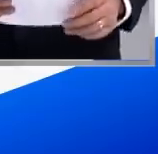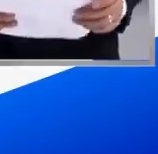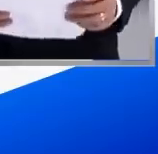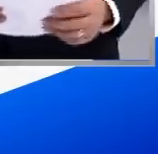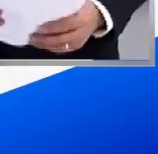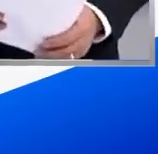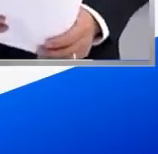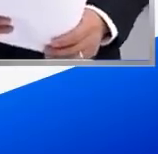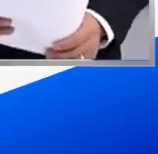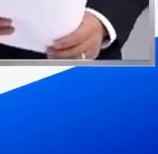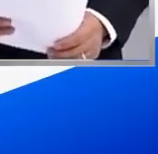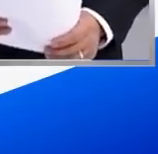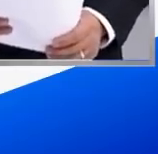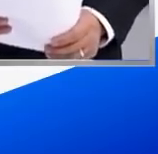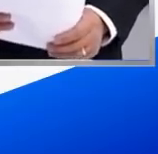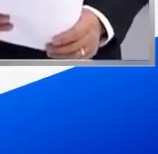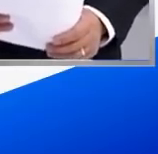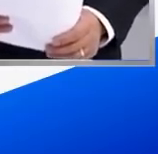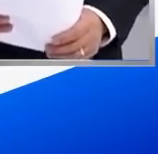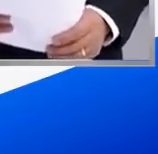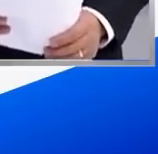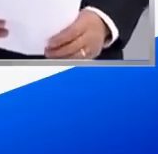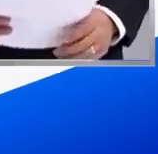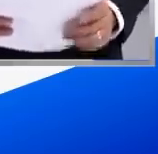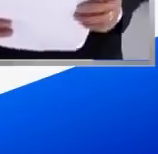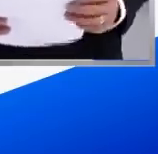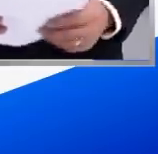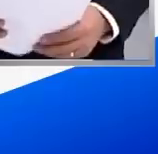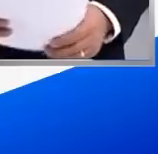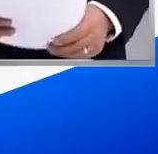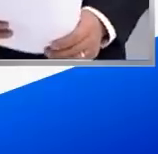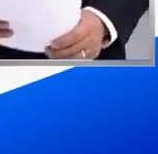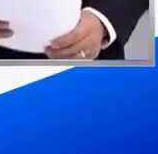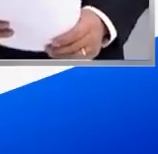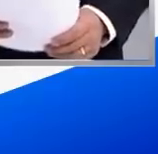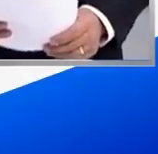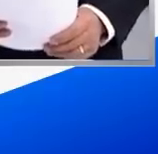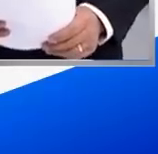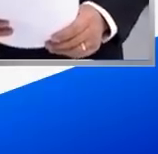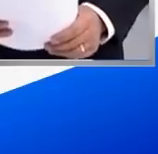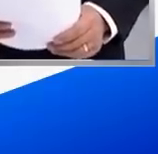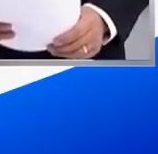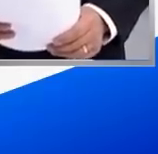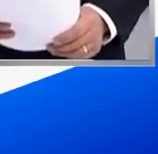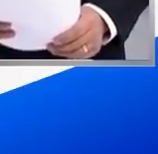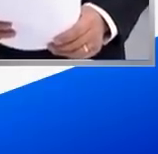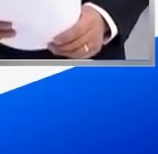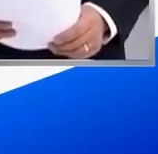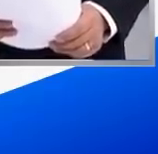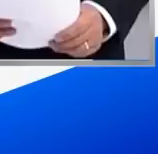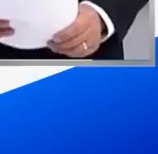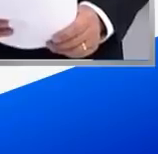birthday! Maraming salamat po sa mga bumati at ingat po tayong lahat. Paano ba ipinagdiriwang ng isang Rafi Tima ang kanyang